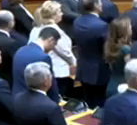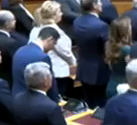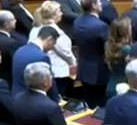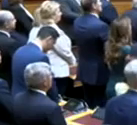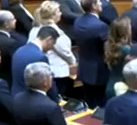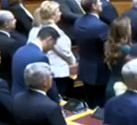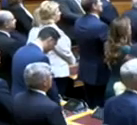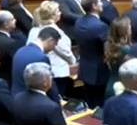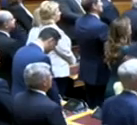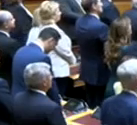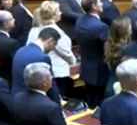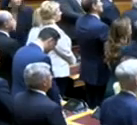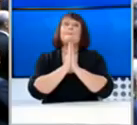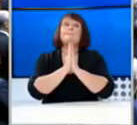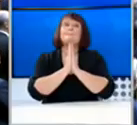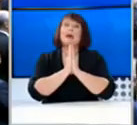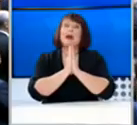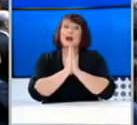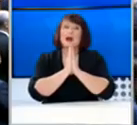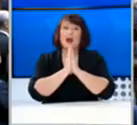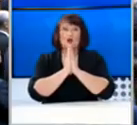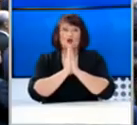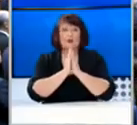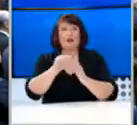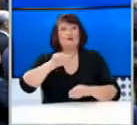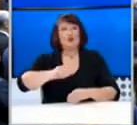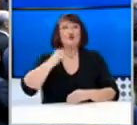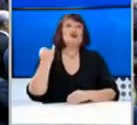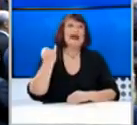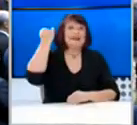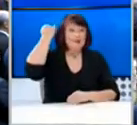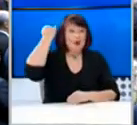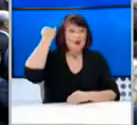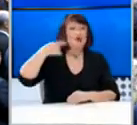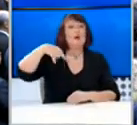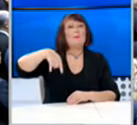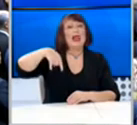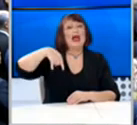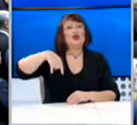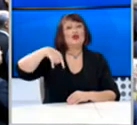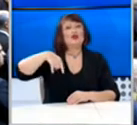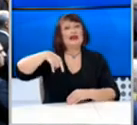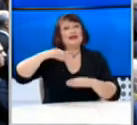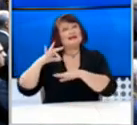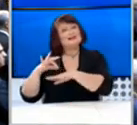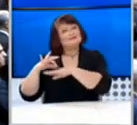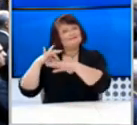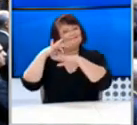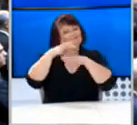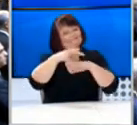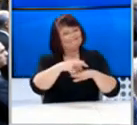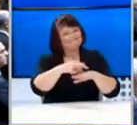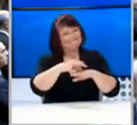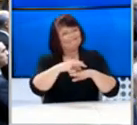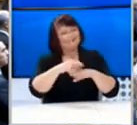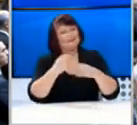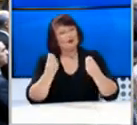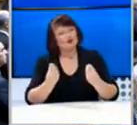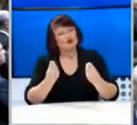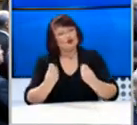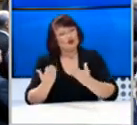Παρακαλείται ο πρώτος αντιπρόεδρος της Βουλής, κύριος Ιωάννης Πλακιωτάκης, να προπέμψει το μακαριότατο Αρχιεπίσκοπο Αθηνών και